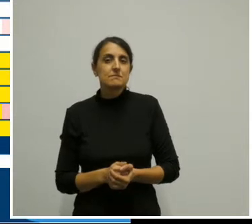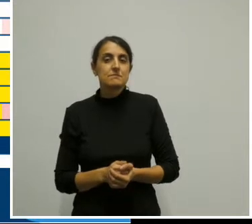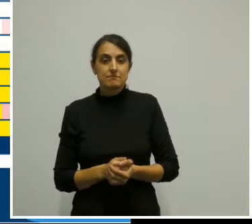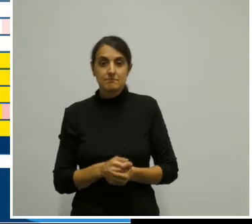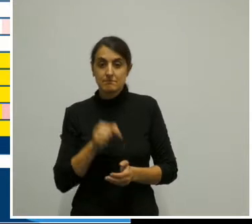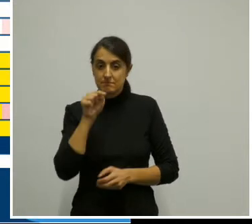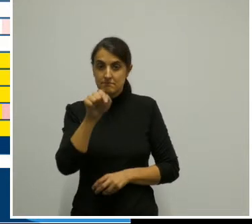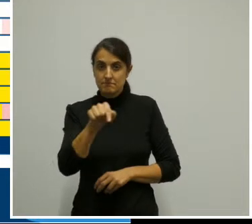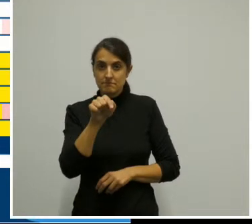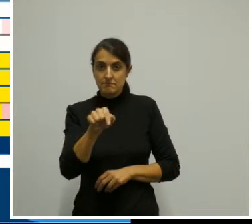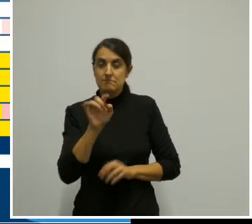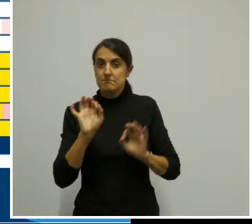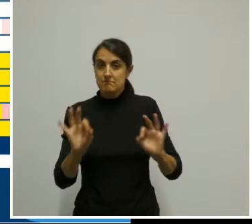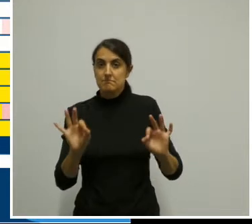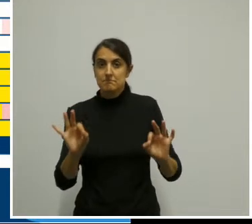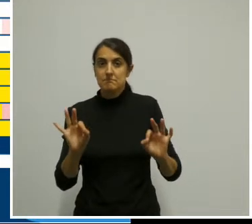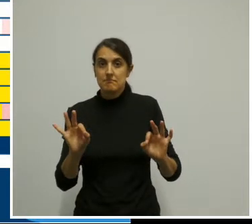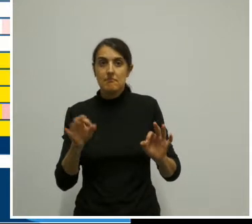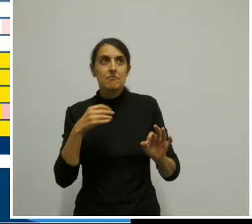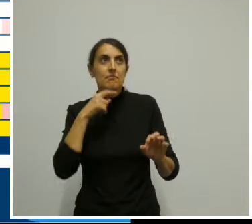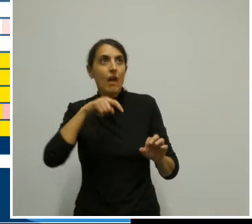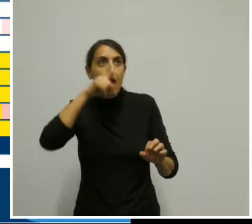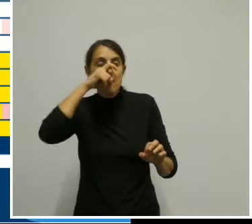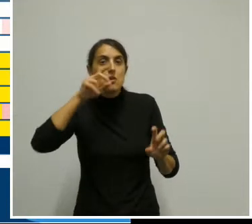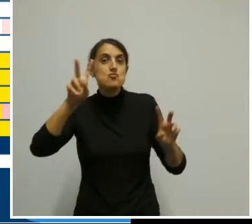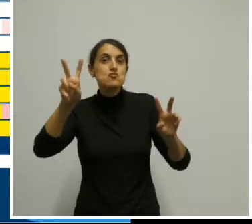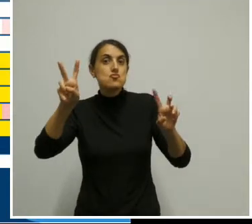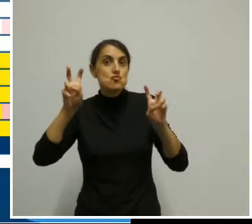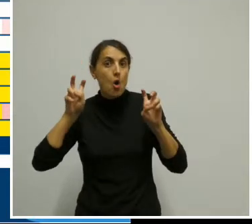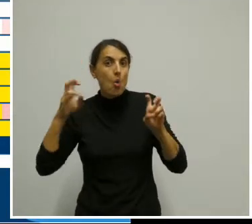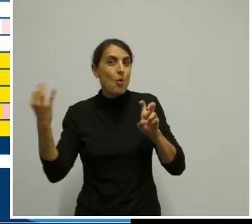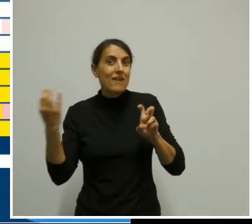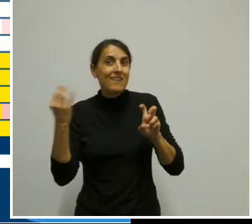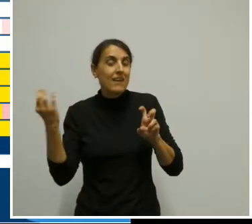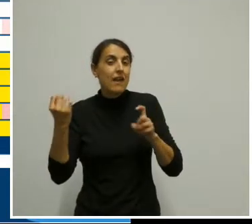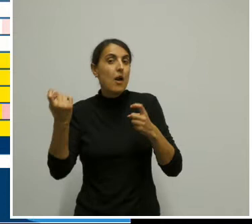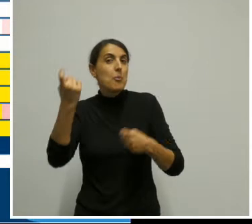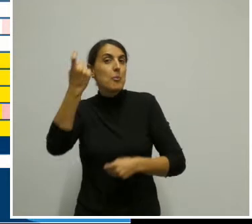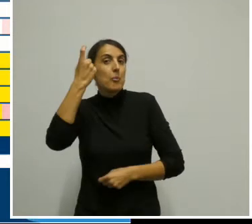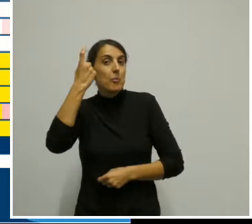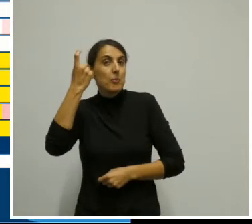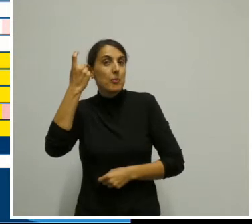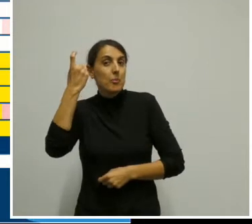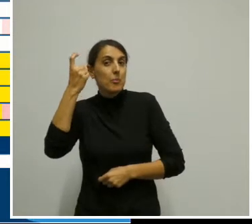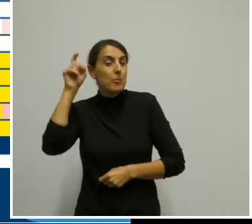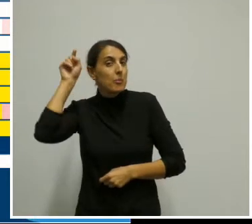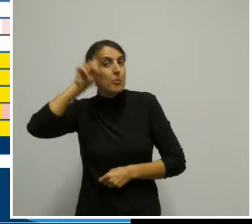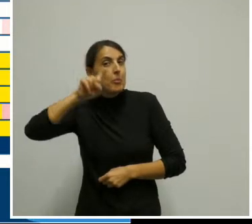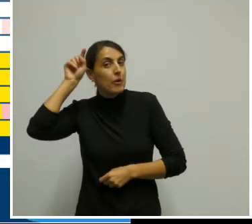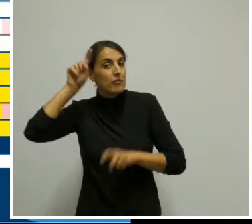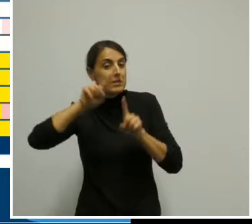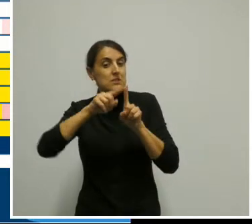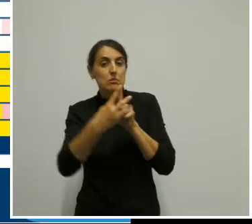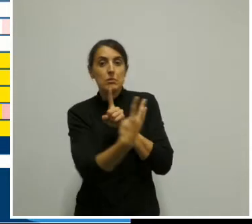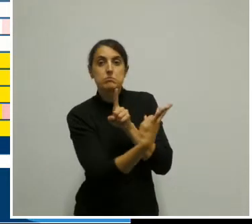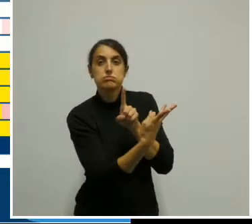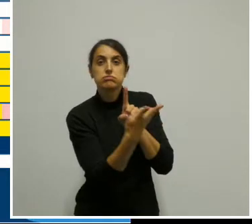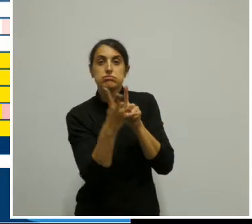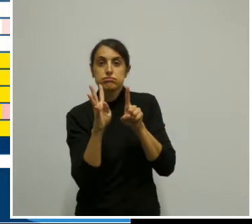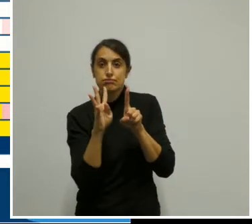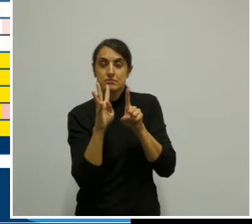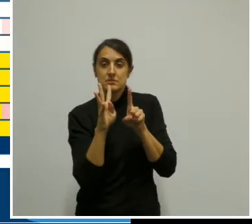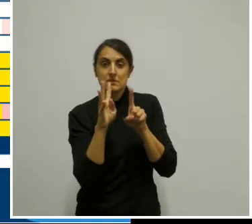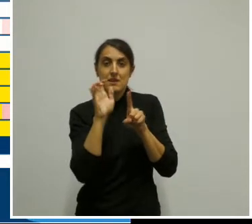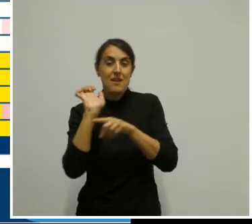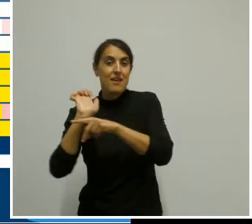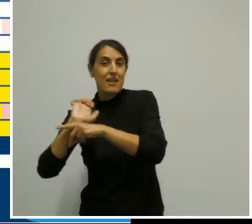Aquesta és, com que ja sabeu que la novetat d'aquest any és la reducció de les ràtios a P3 i a primer de l'ESO, no? Però no a